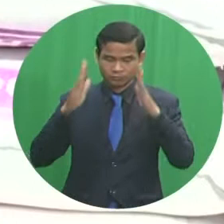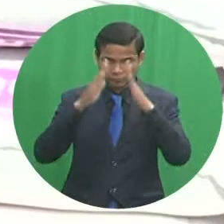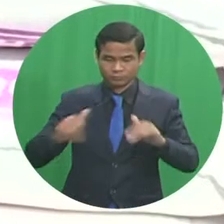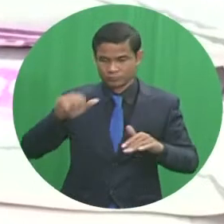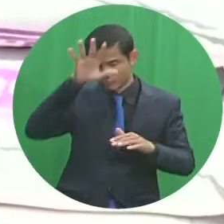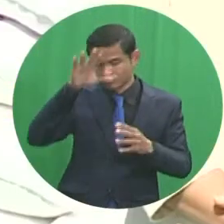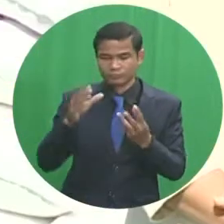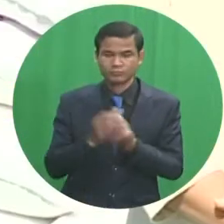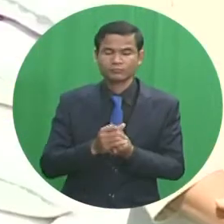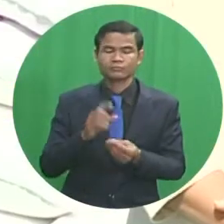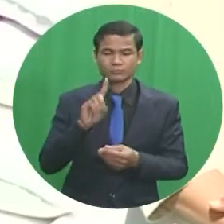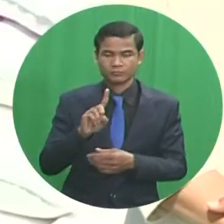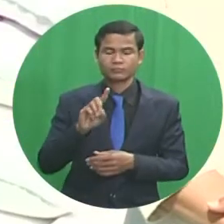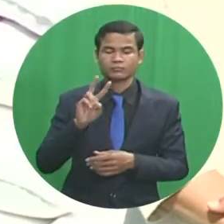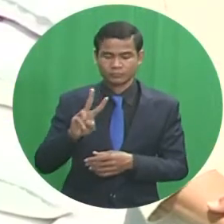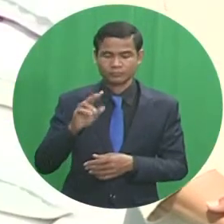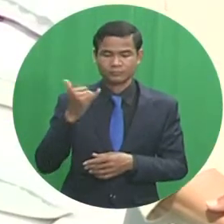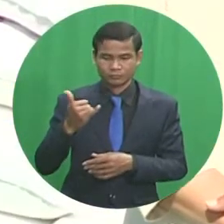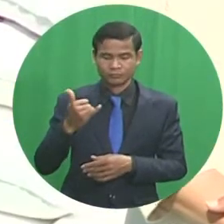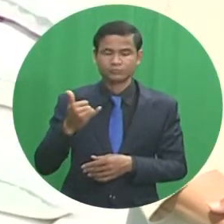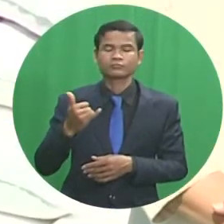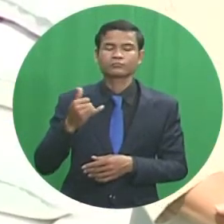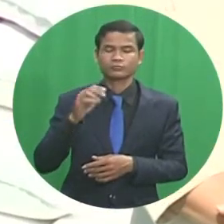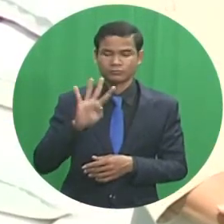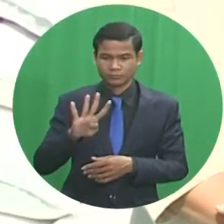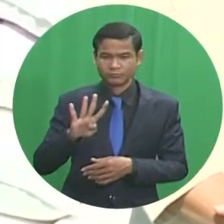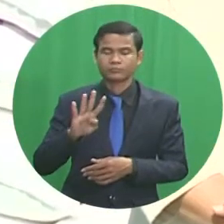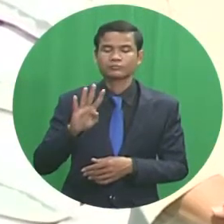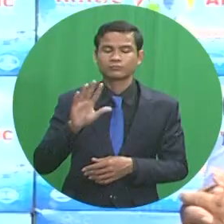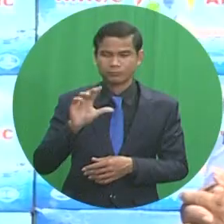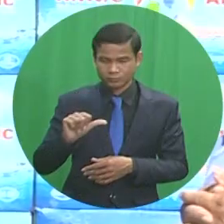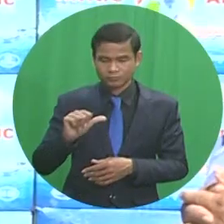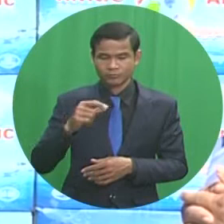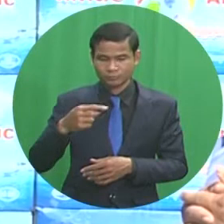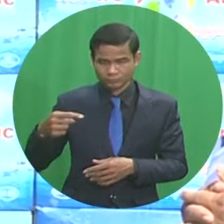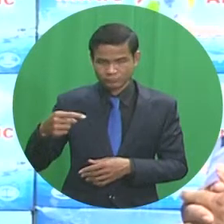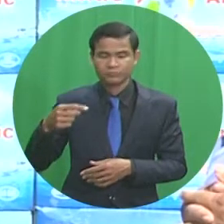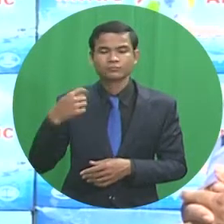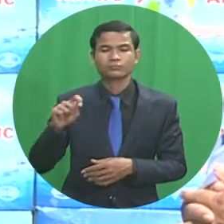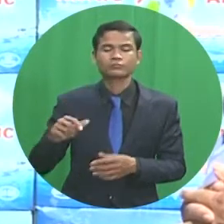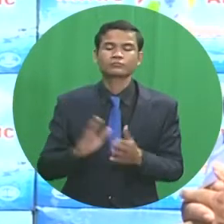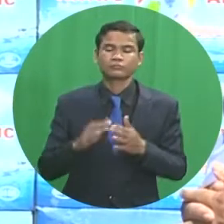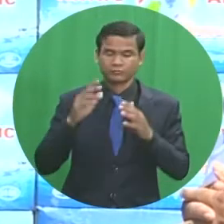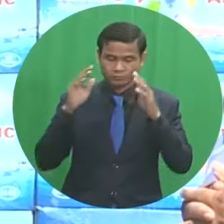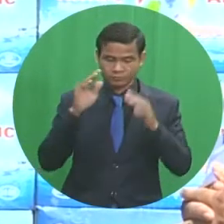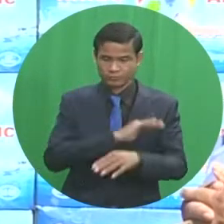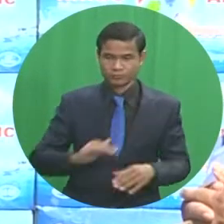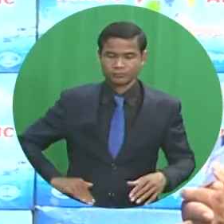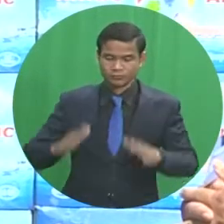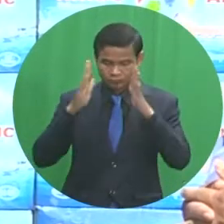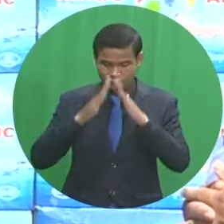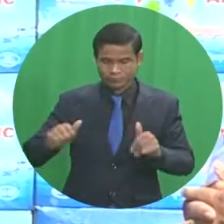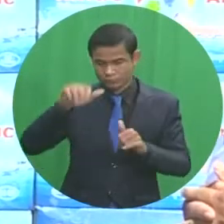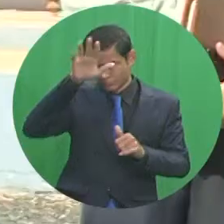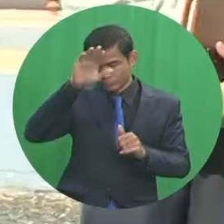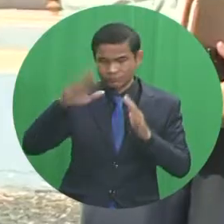ចំនួន126លាន400ពាន់រៀល2សម្ដេចជីវវាំងសូមអរគុណ